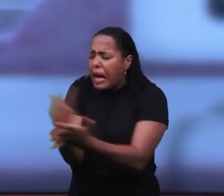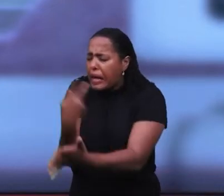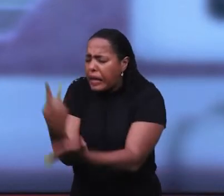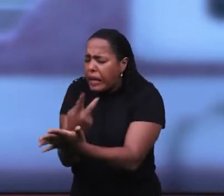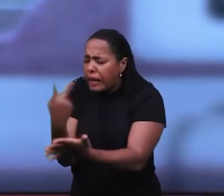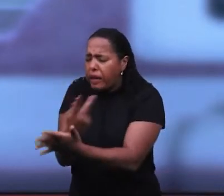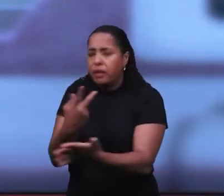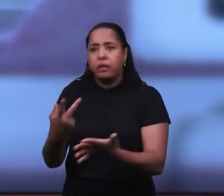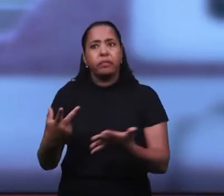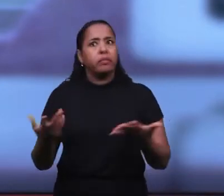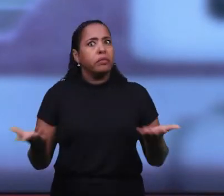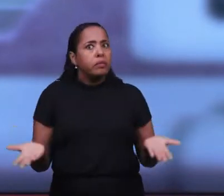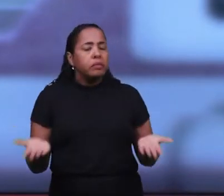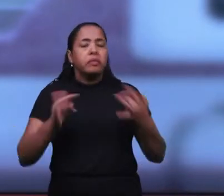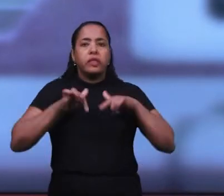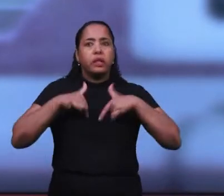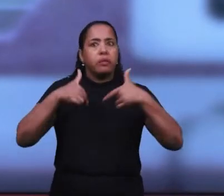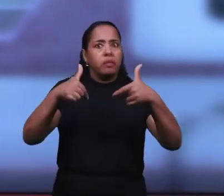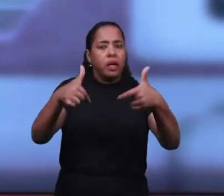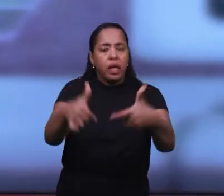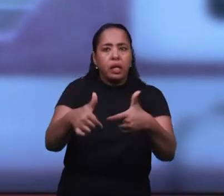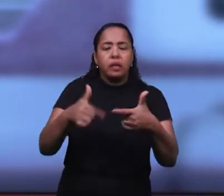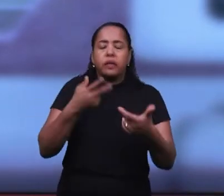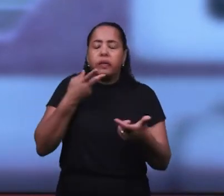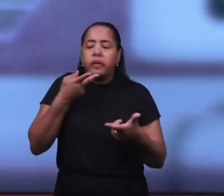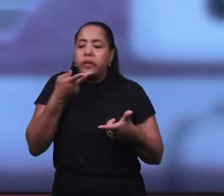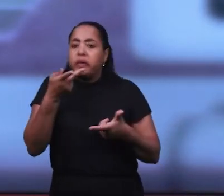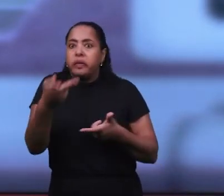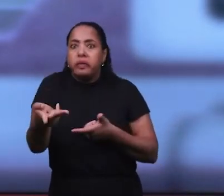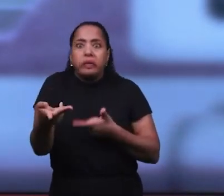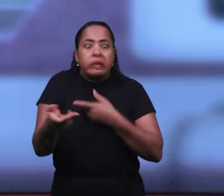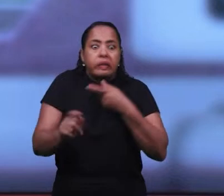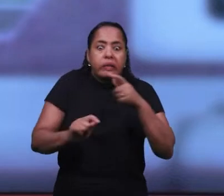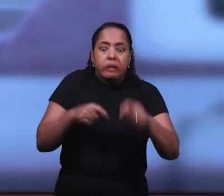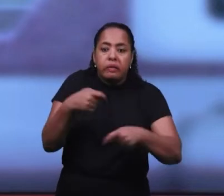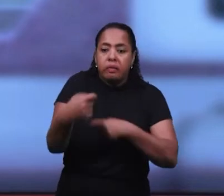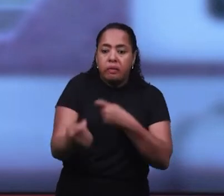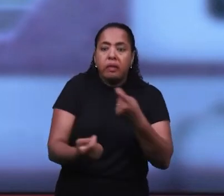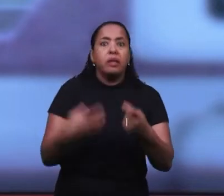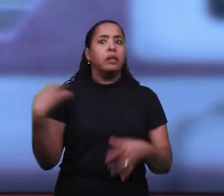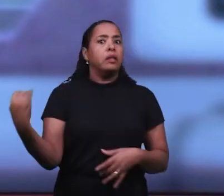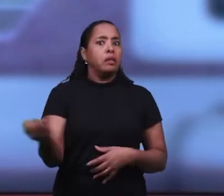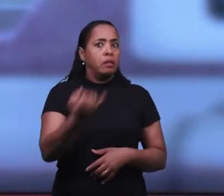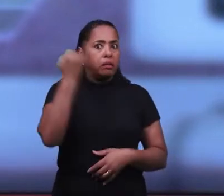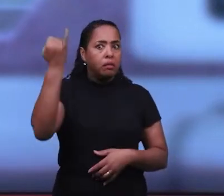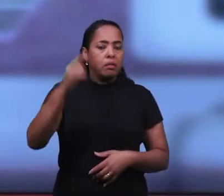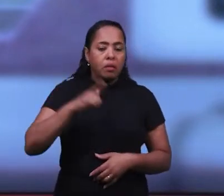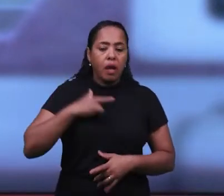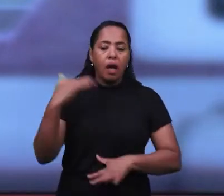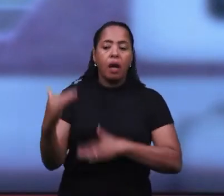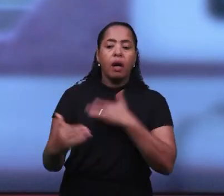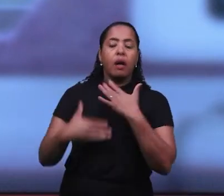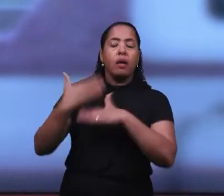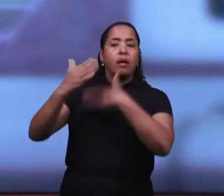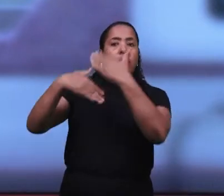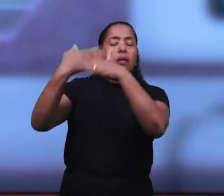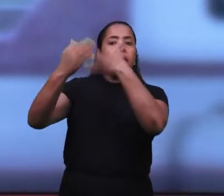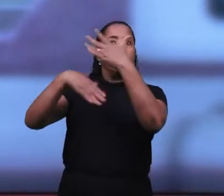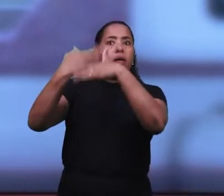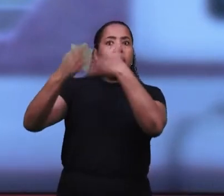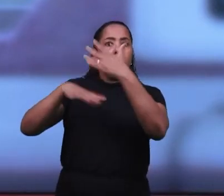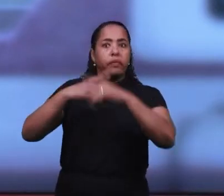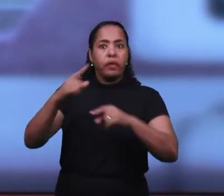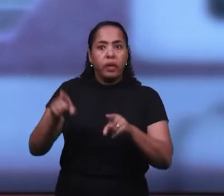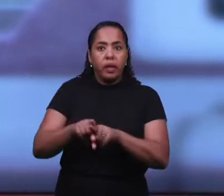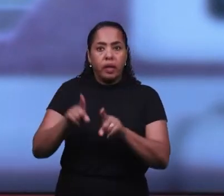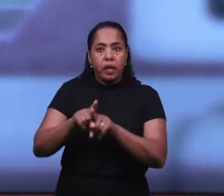tout, qu'il n'apprend rien correctement par rapport aux actions. Ce que nous disons à nos enfants ont